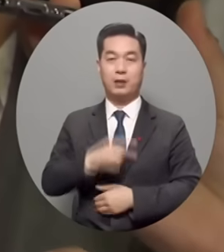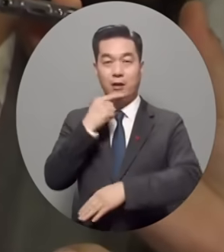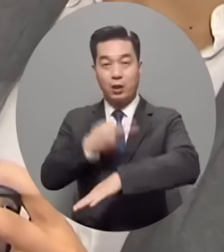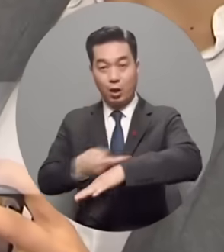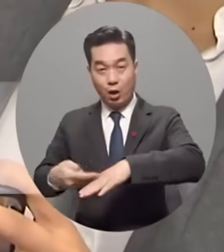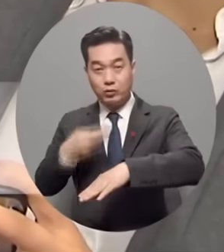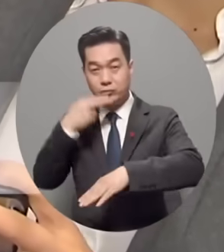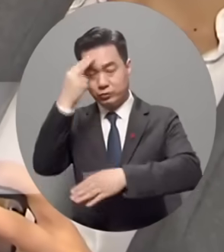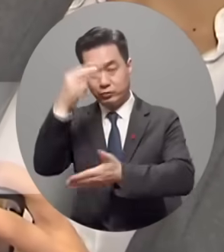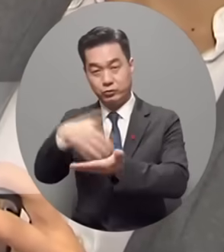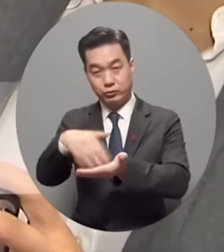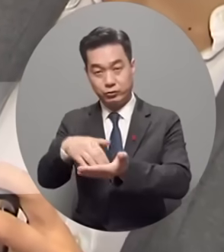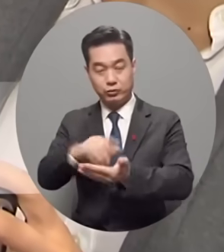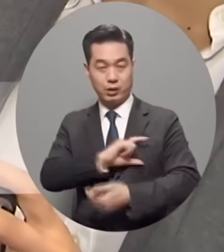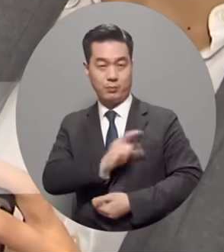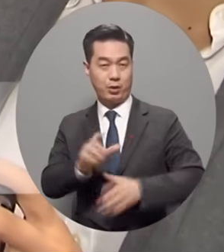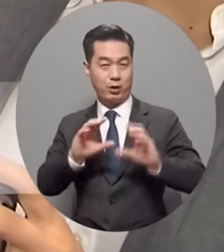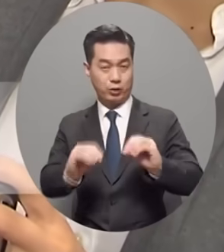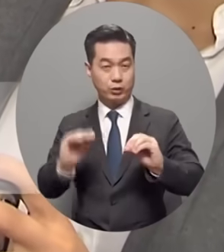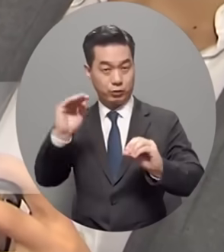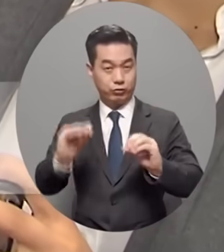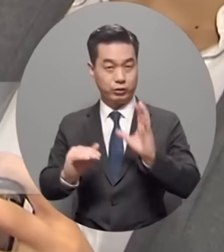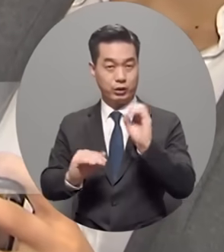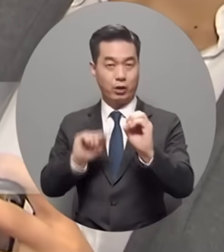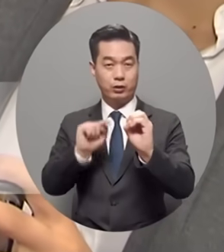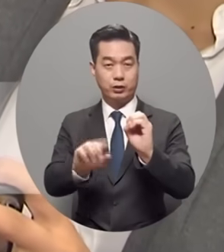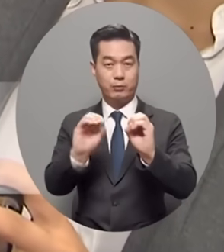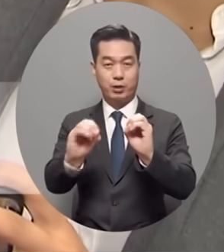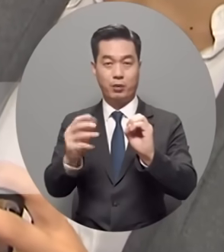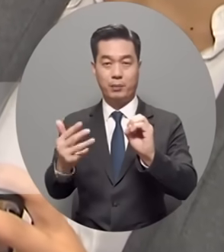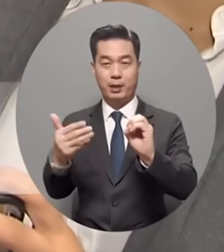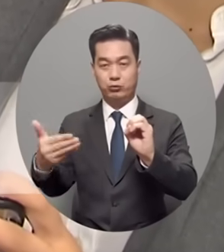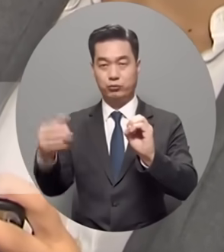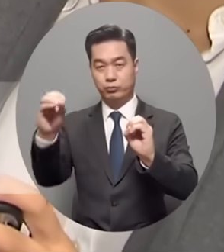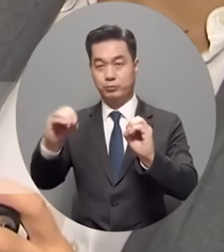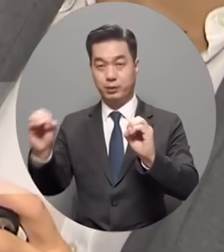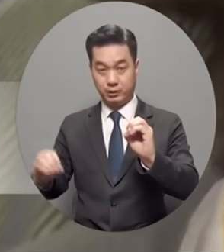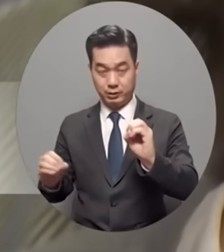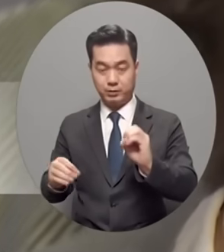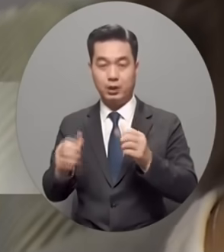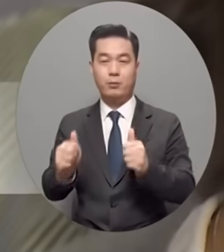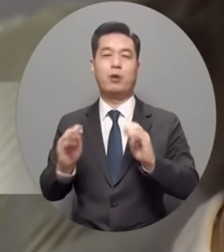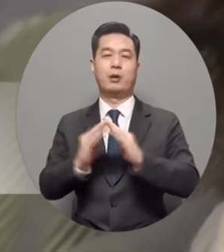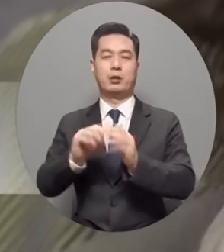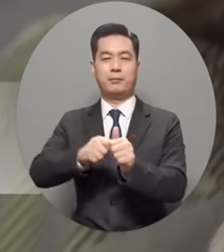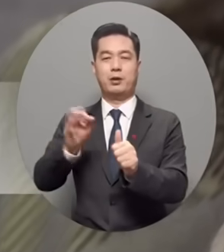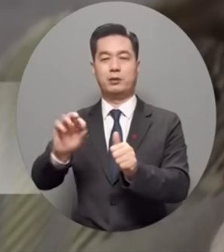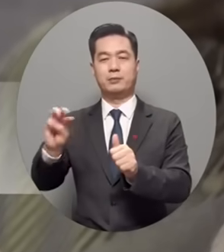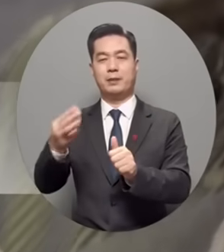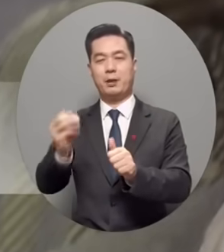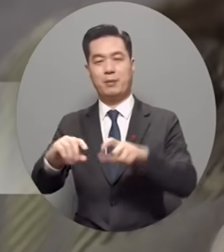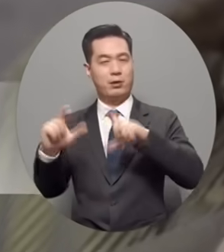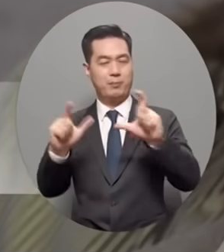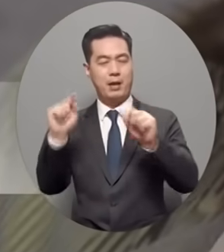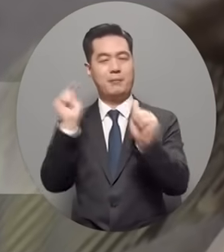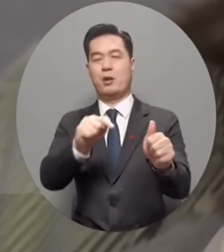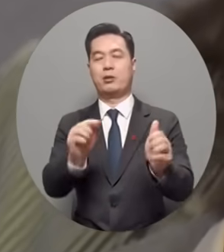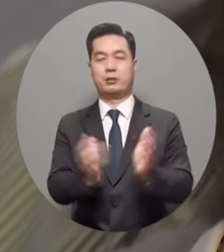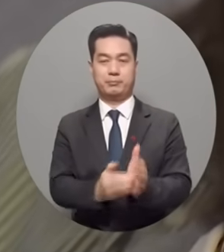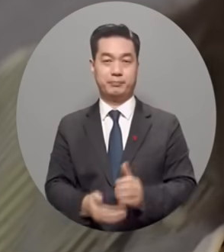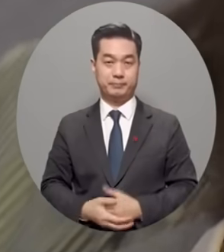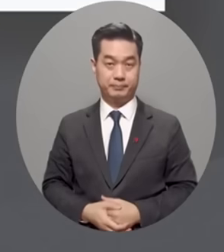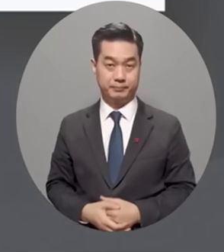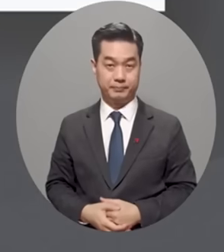알코올 농도는 면허 정지 수준인 0.089%. 법원은 벌금 300만 원의 약식 명령을